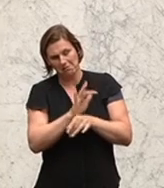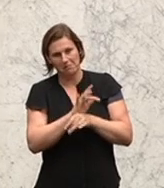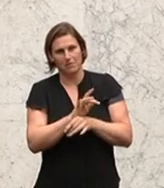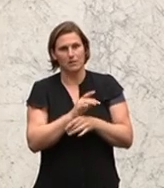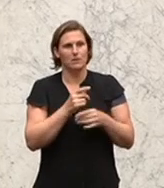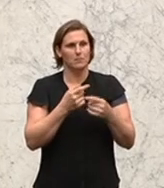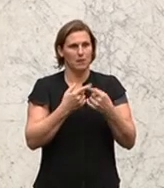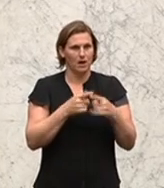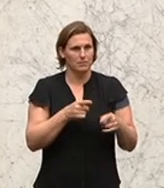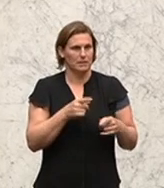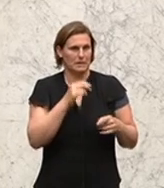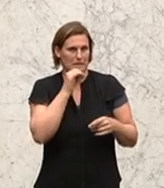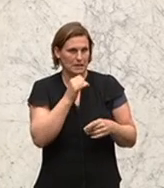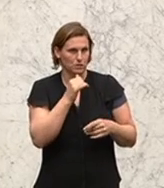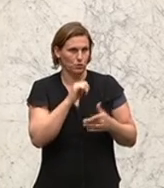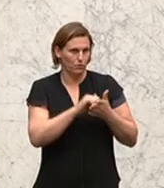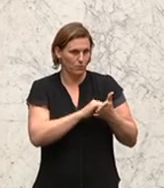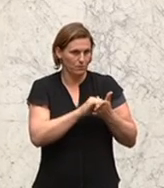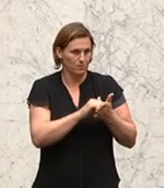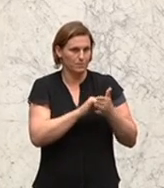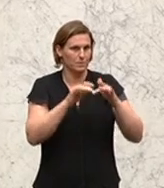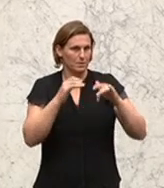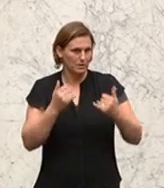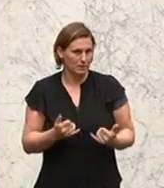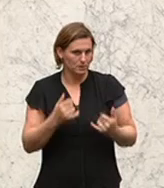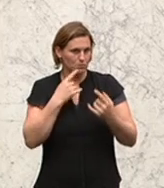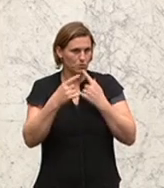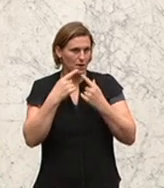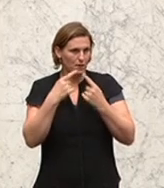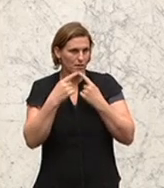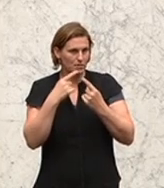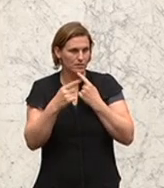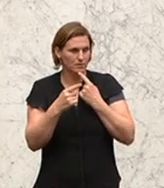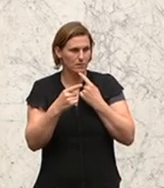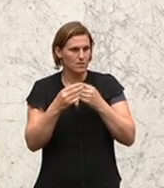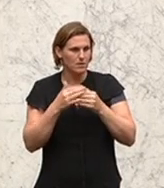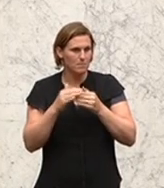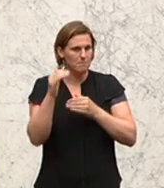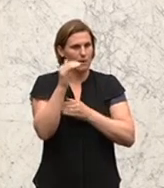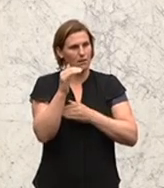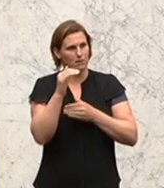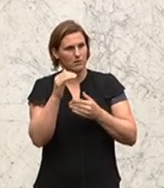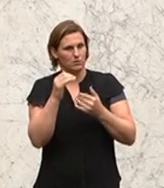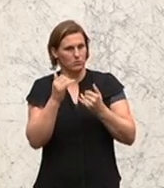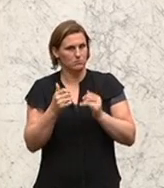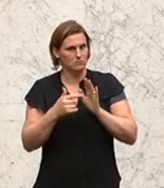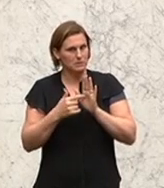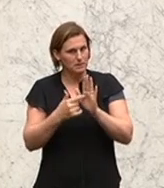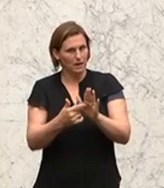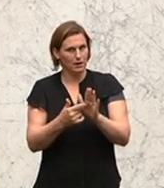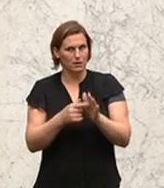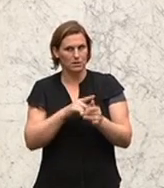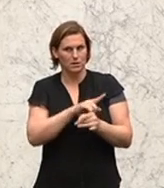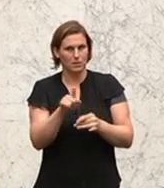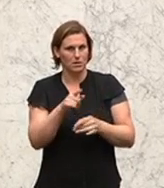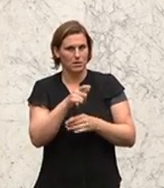sowieso an. Ich möchte nur sagen, wir reden hier, und ich glaube mehr, dass man zum Ausdruck bringt von Seiten des